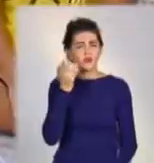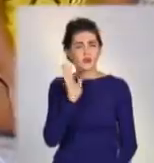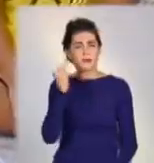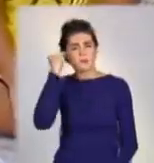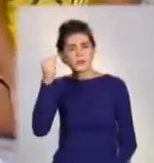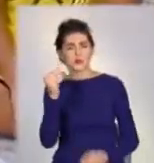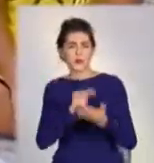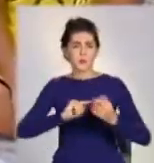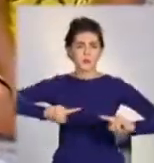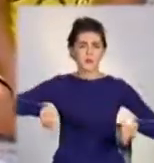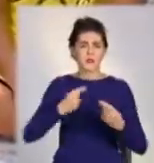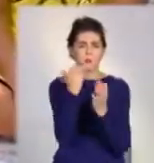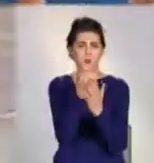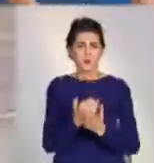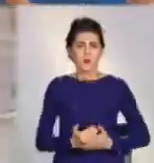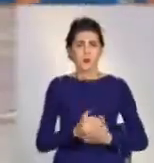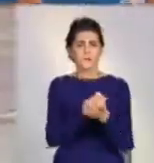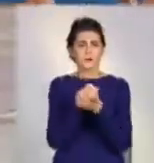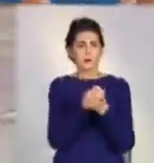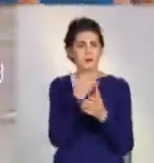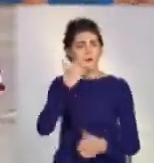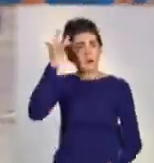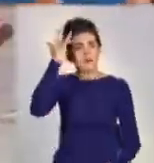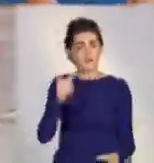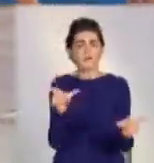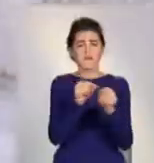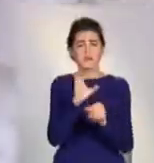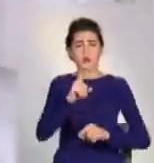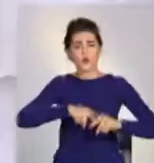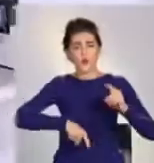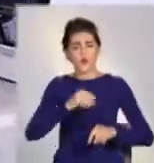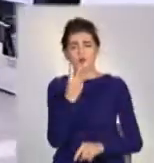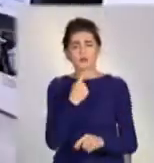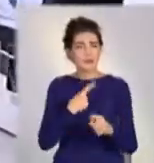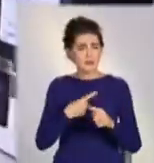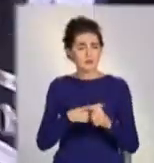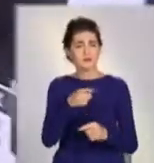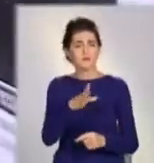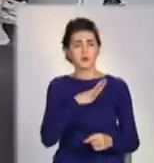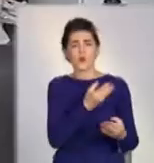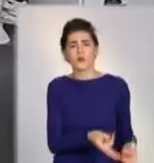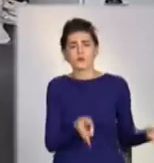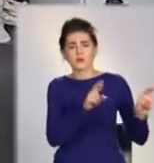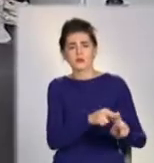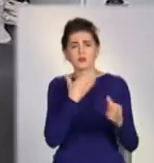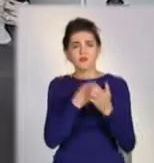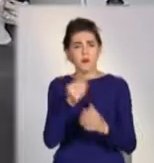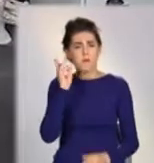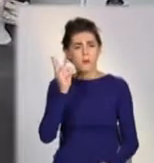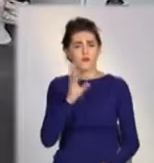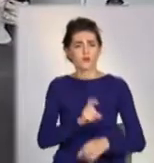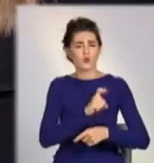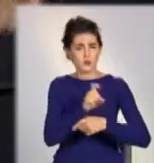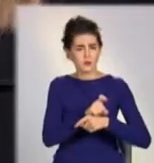психологічну реабілітацію в межах проєкту «Мирне літо». Разом із батьками та двома сестрами Юнона була змушена залишити рідну Макіївку, що на